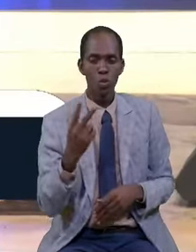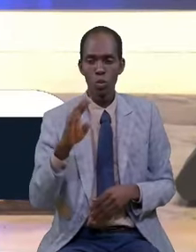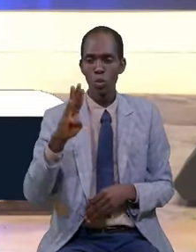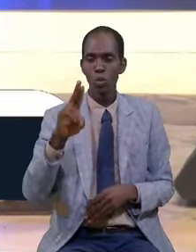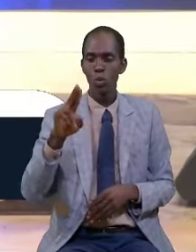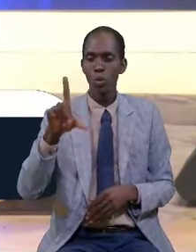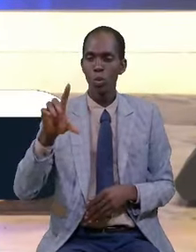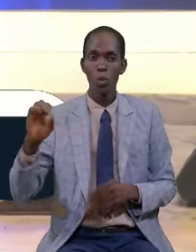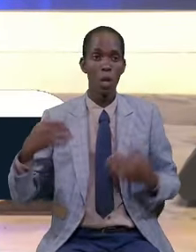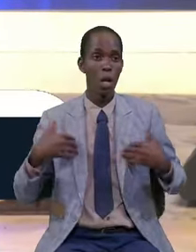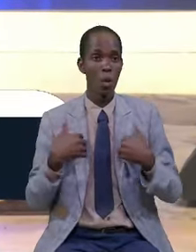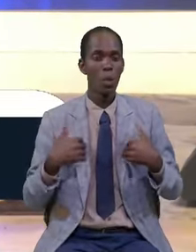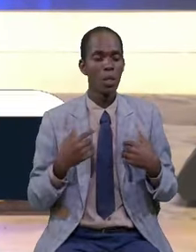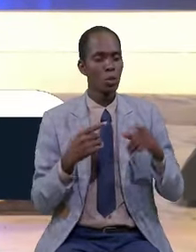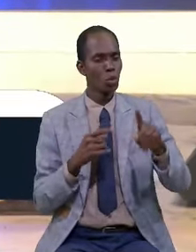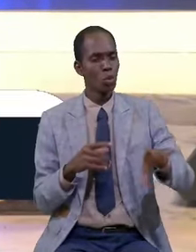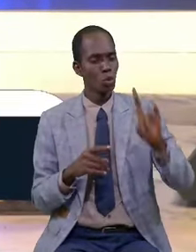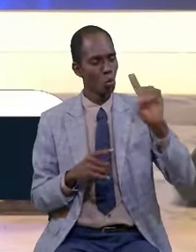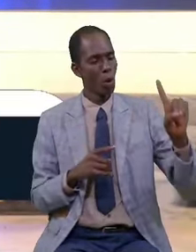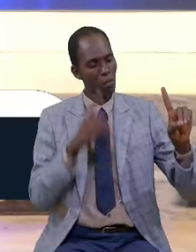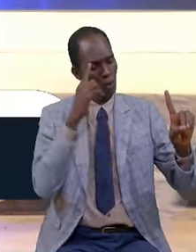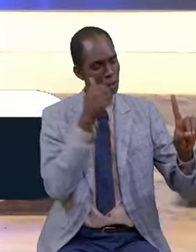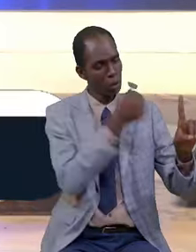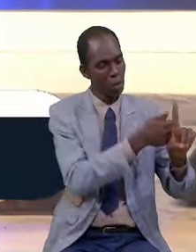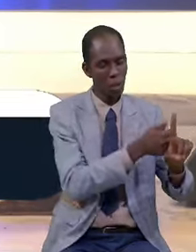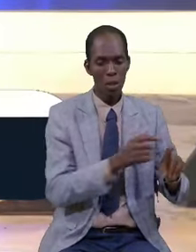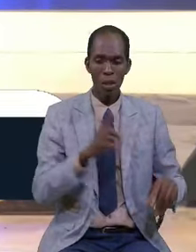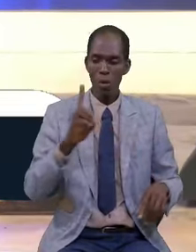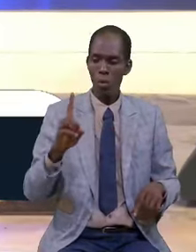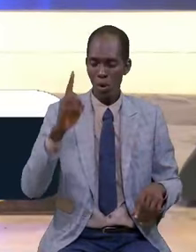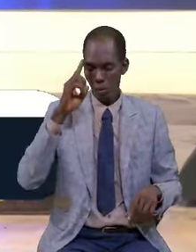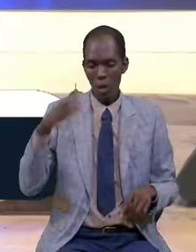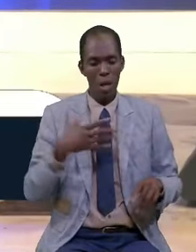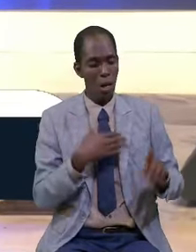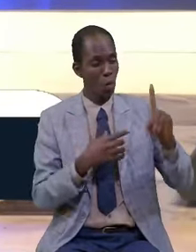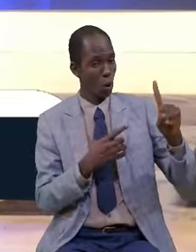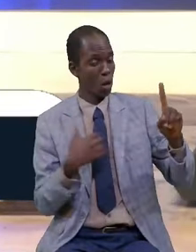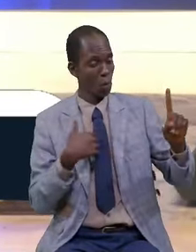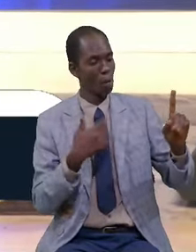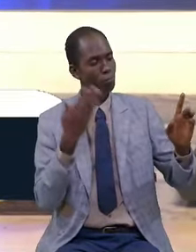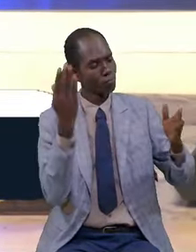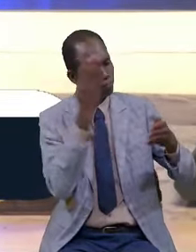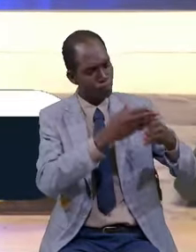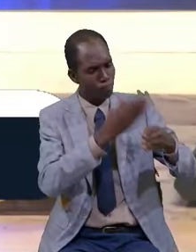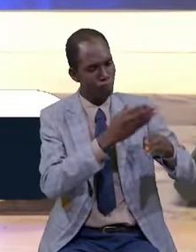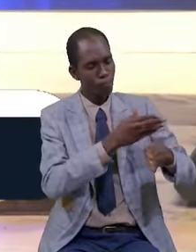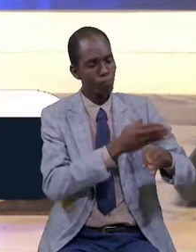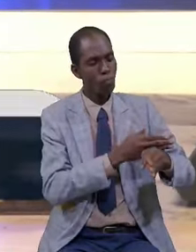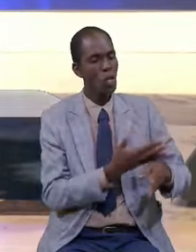l'un des taureaux, qu'ils le coupent par morceaux et qu'ils le placent sur le